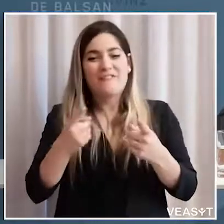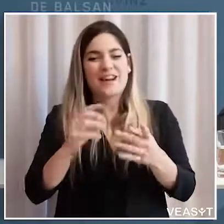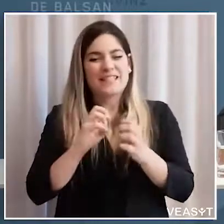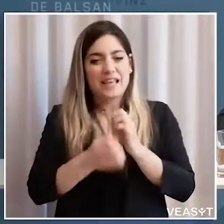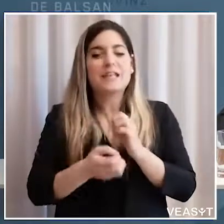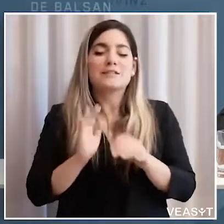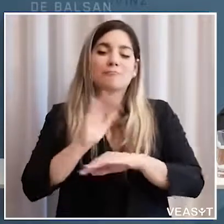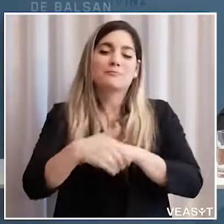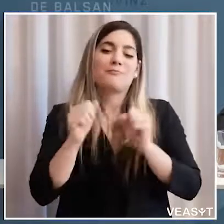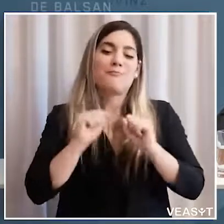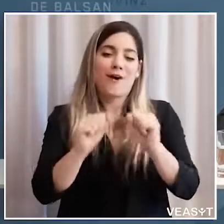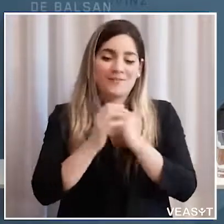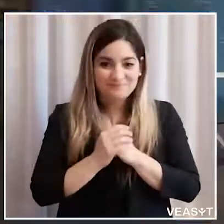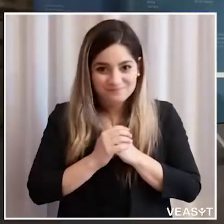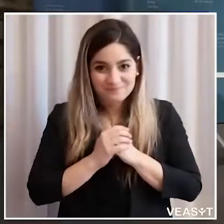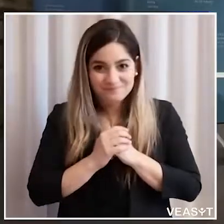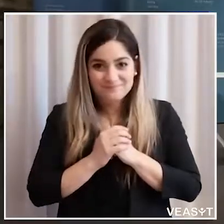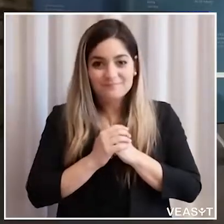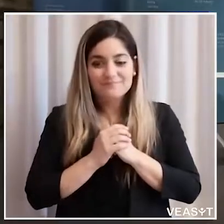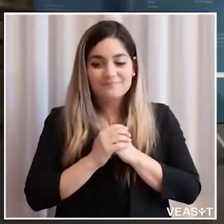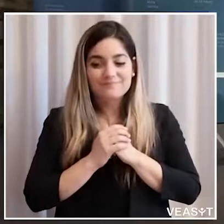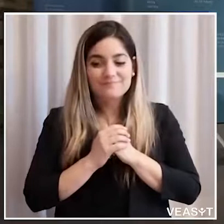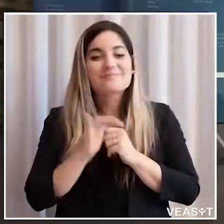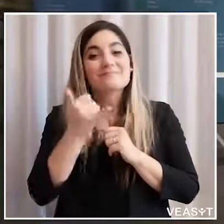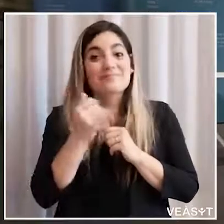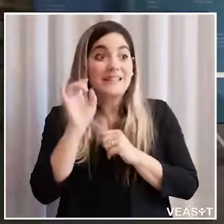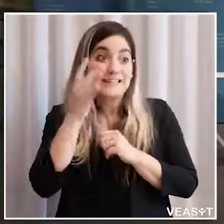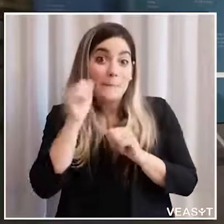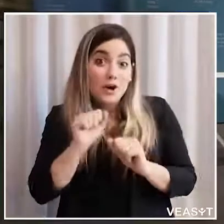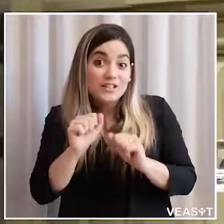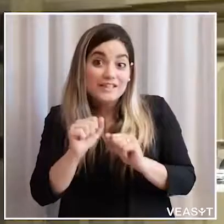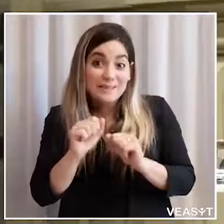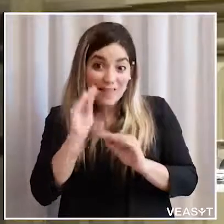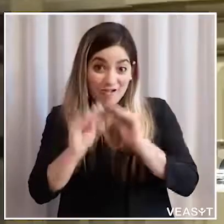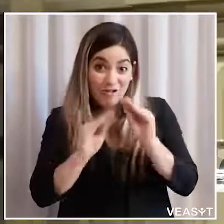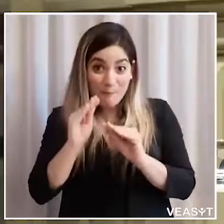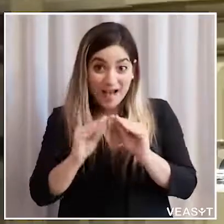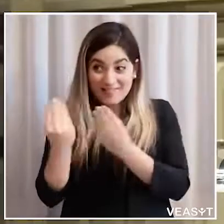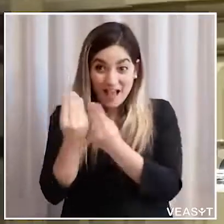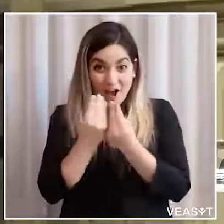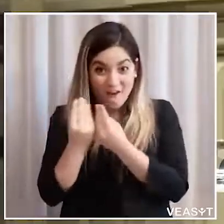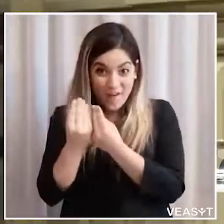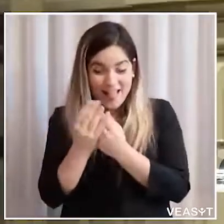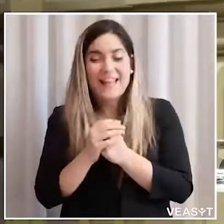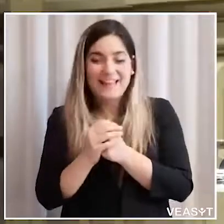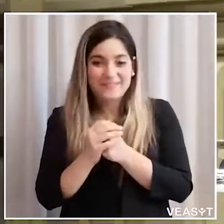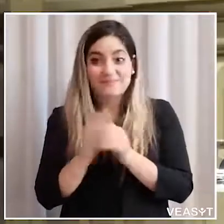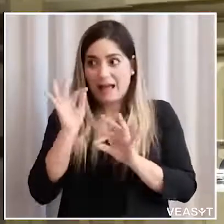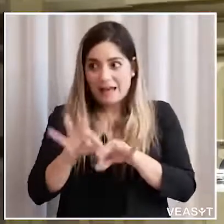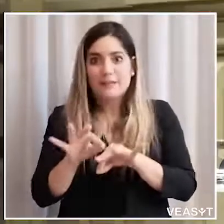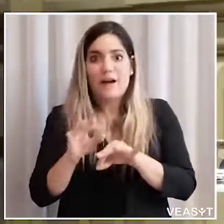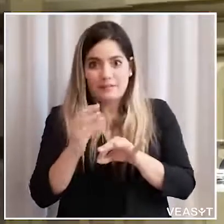bene anche questa fase critica sì adesso se possibile passiamo alle domande dei colleghi